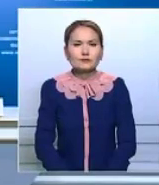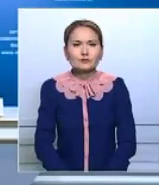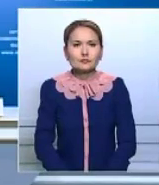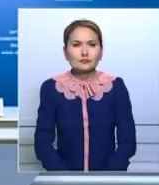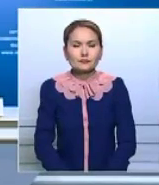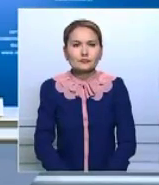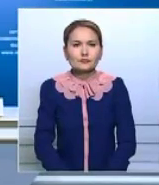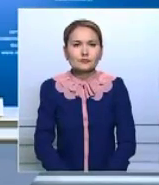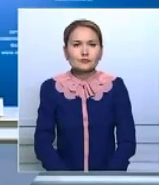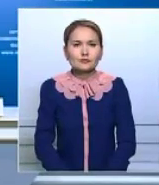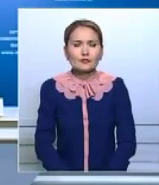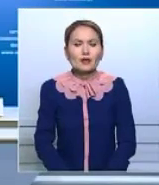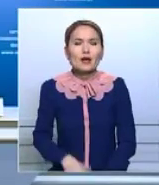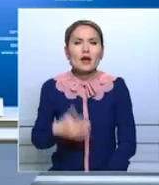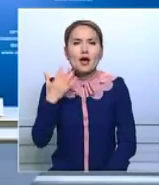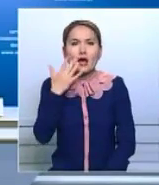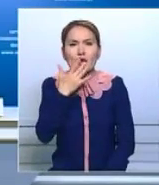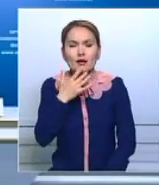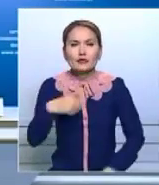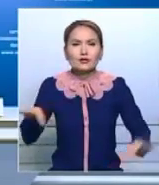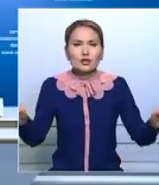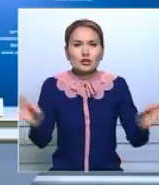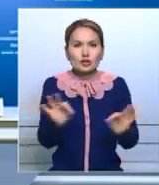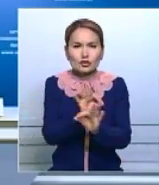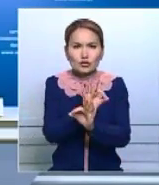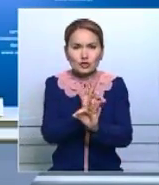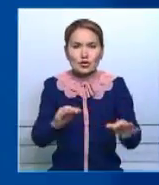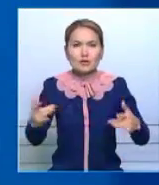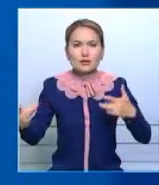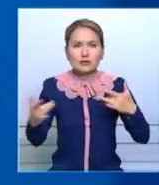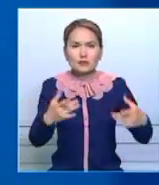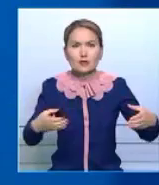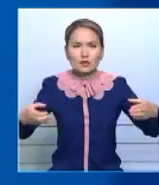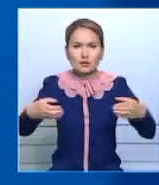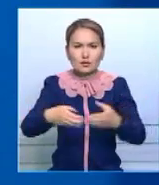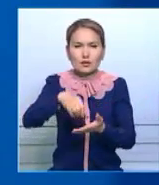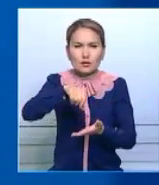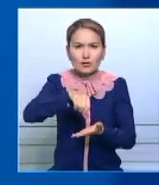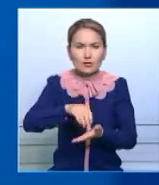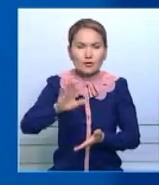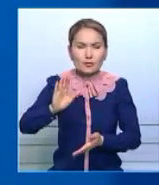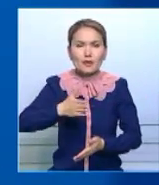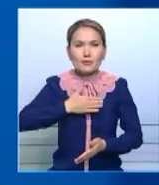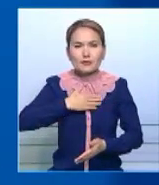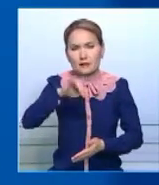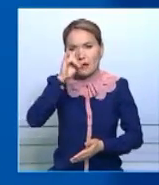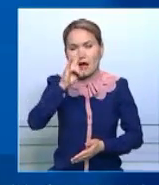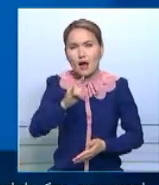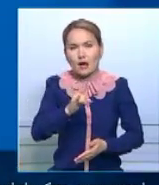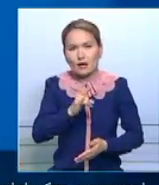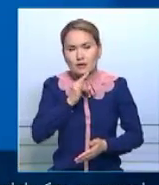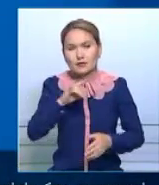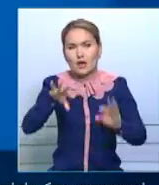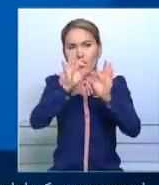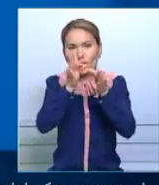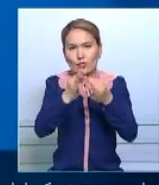Этно-жаз, оның бәрін біз эксперимент ретінде неге көрмеске? Біз өзіміздің төл өнерімізді